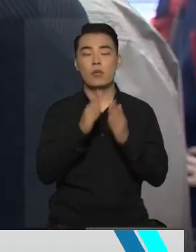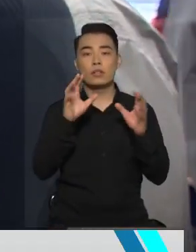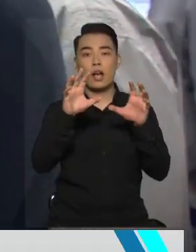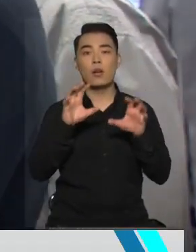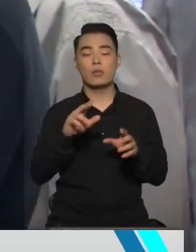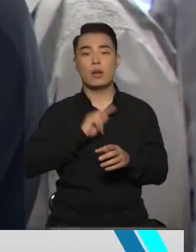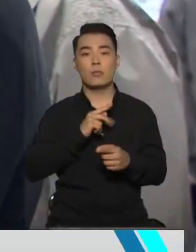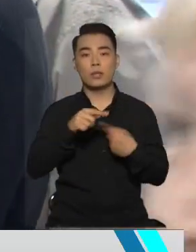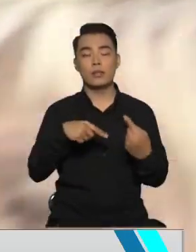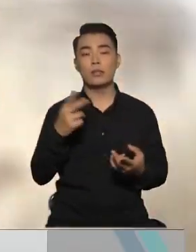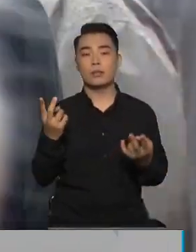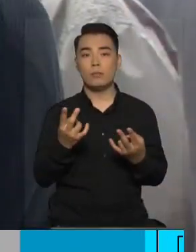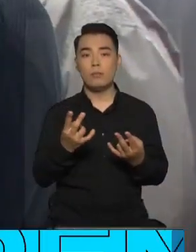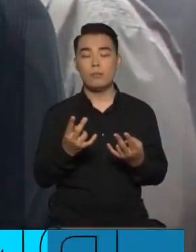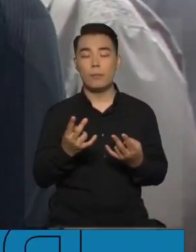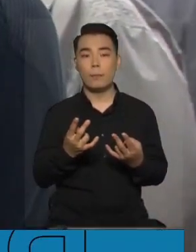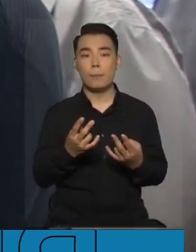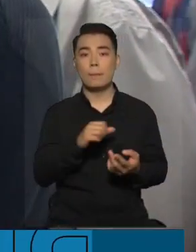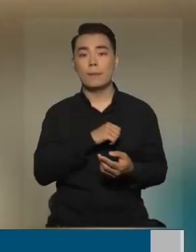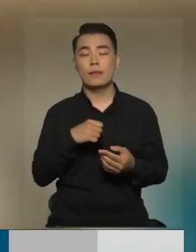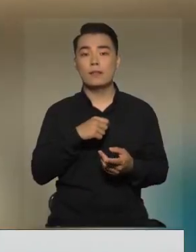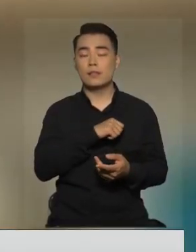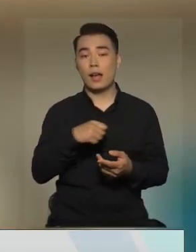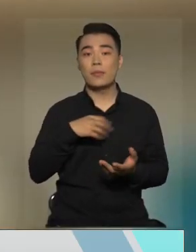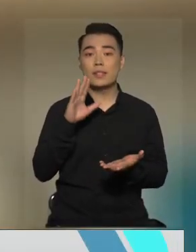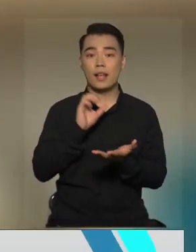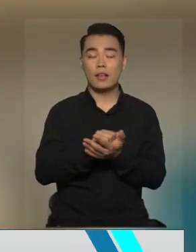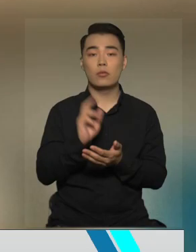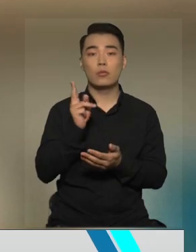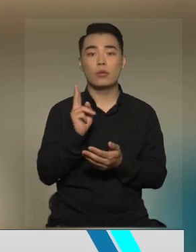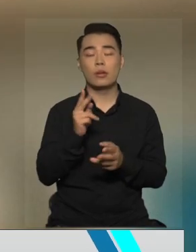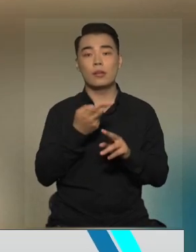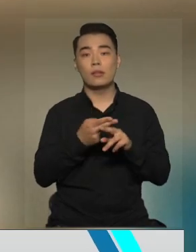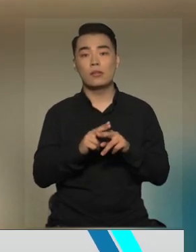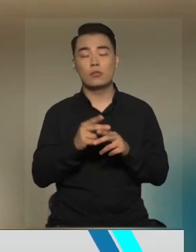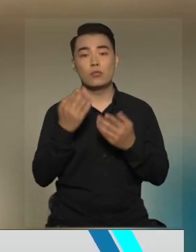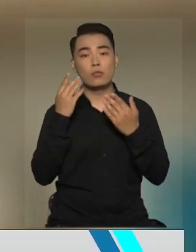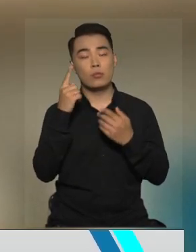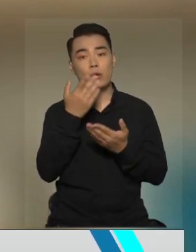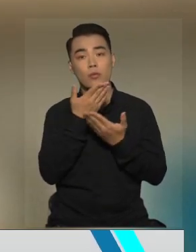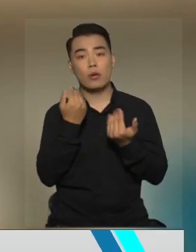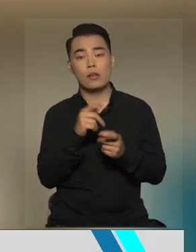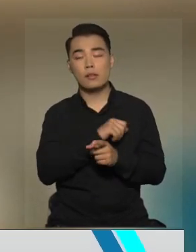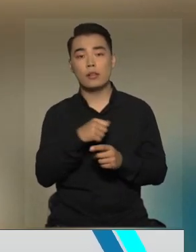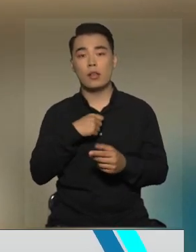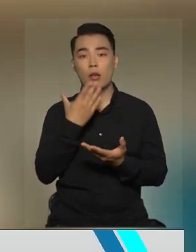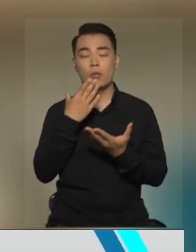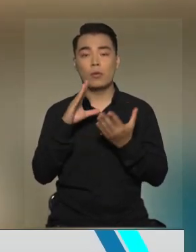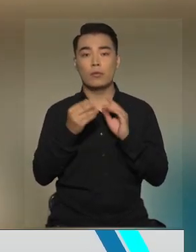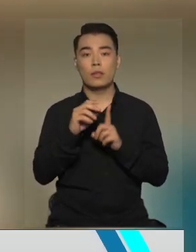их деятельность. Самозанятые, их никто отдельно не считает, то есть можно попытаться посчитать по